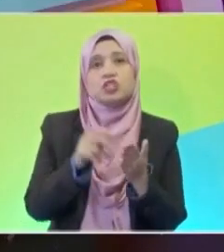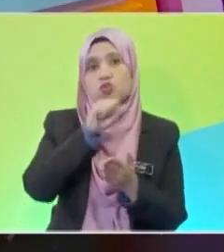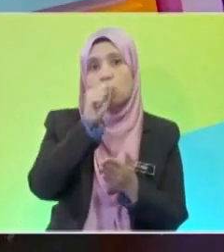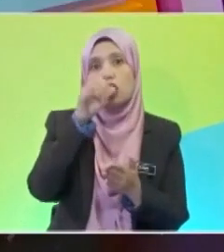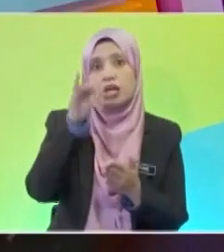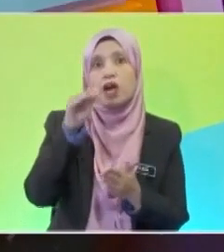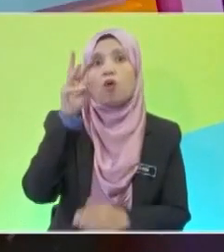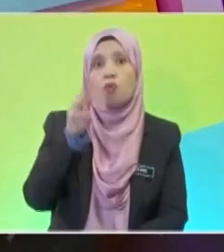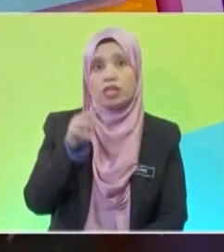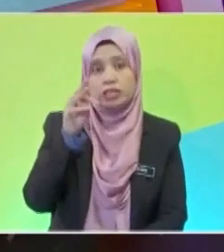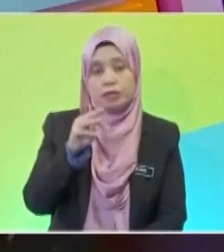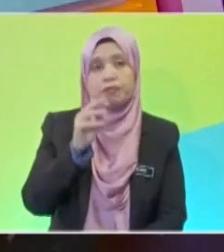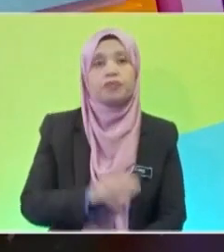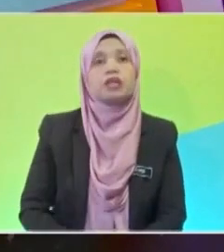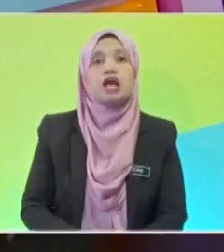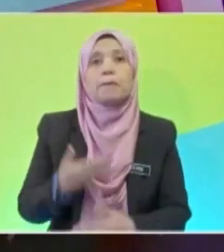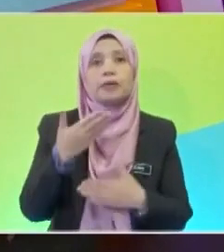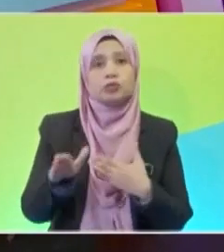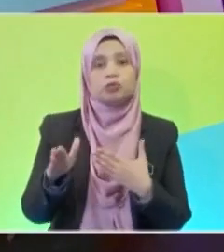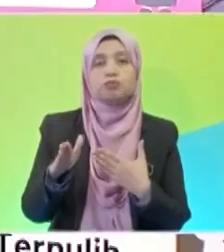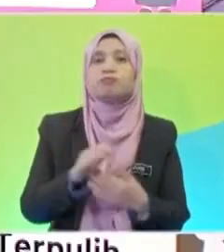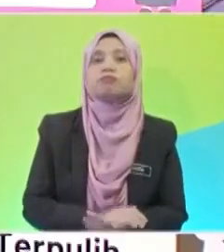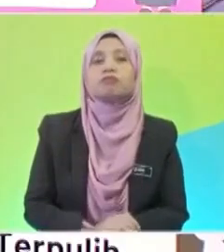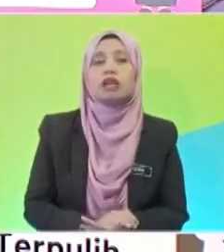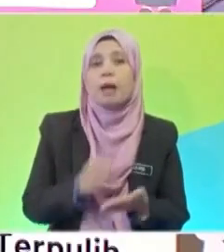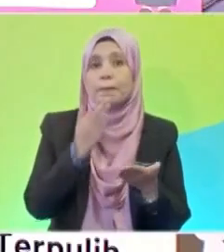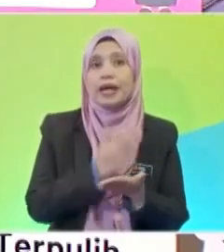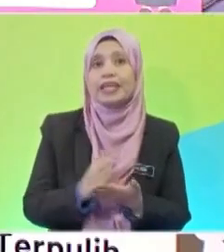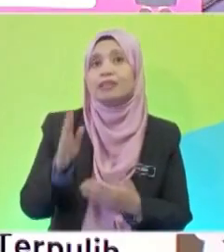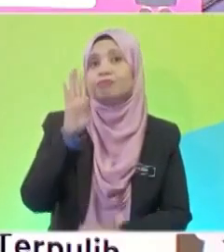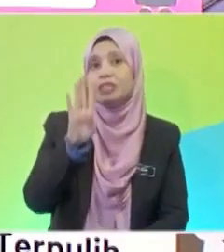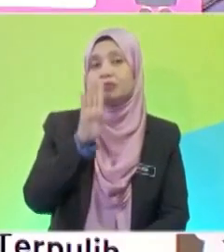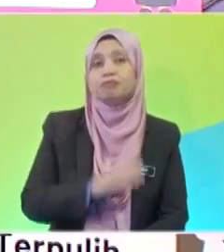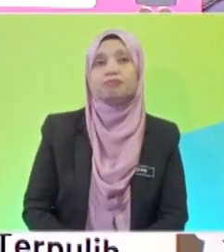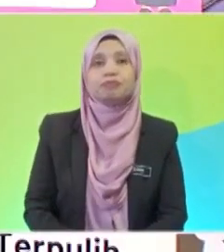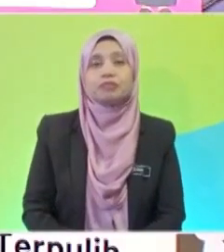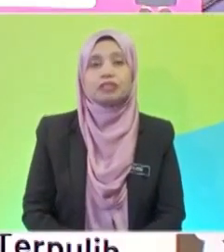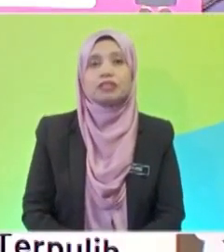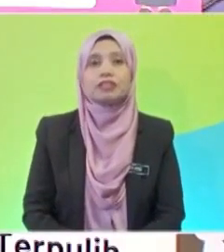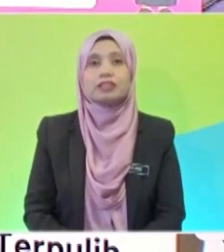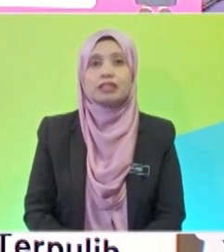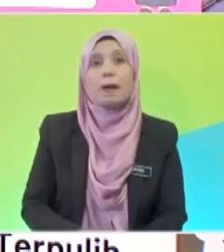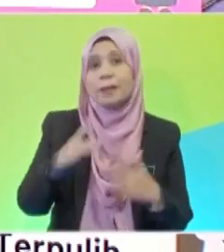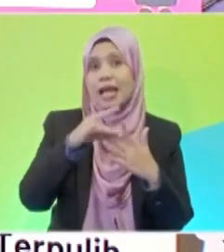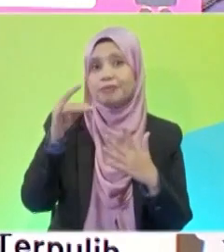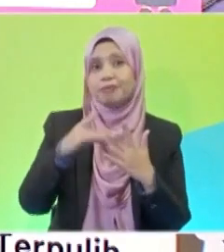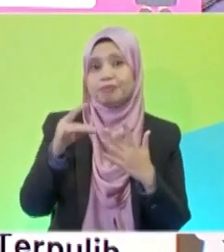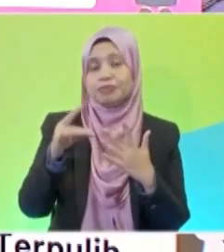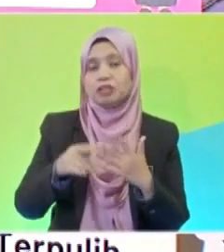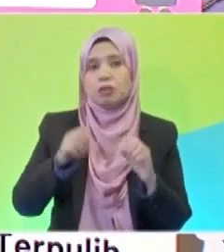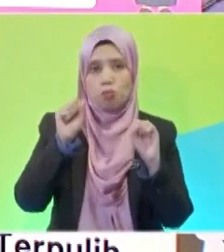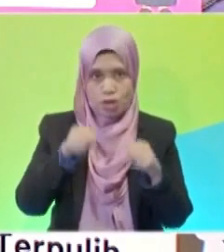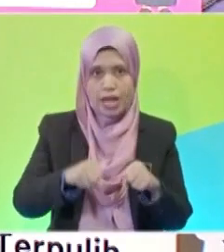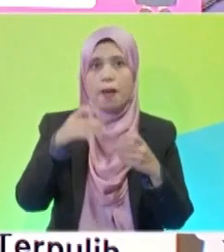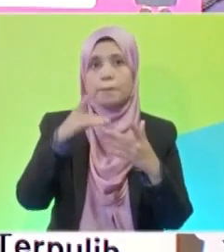wajib semula dia kena jawab. Okey. Kemudian seterusnya adalah bahagian B. Bahagian B pilihan. Murid kena